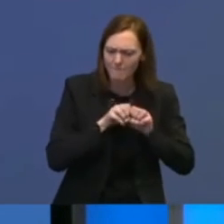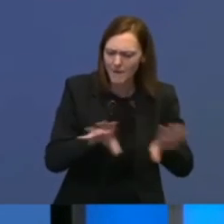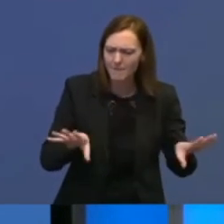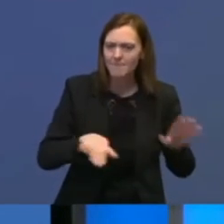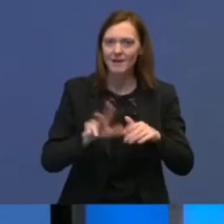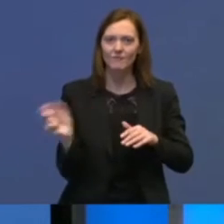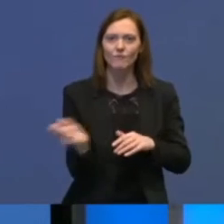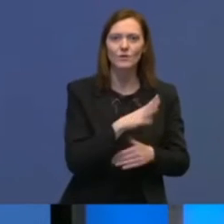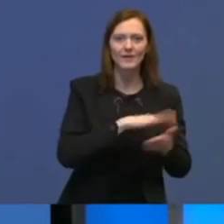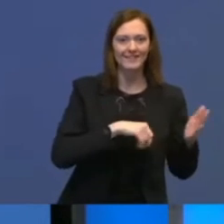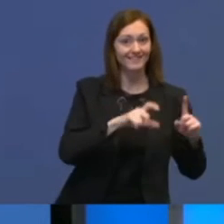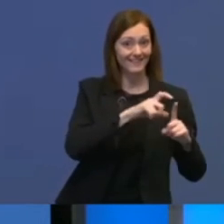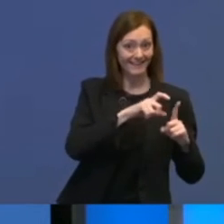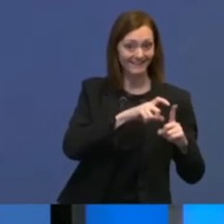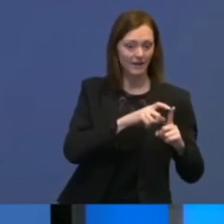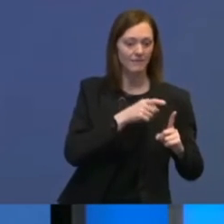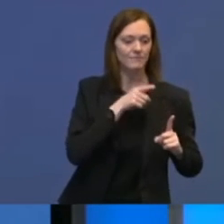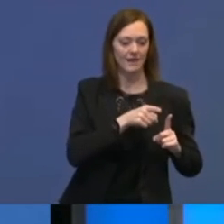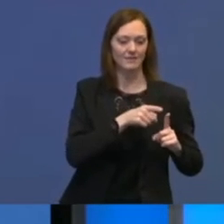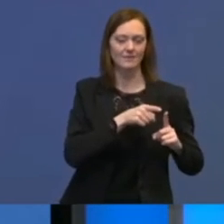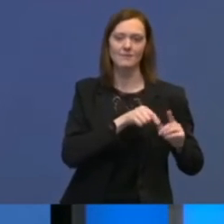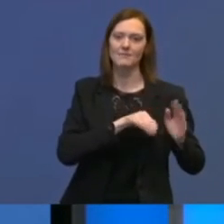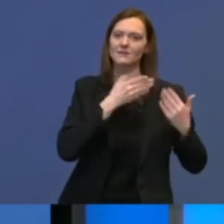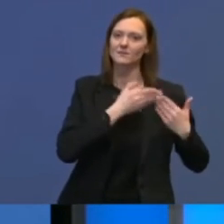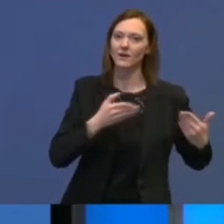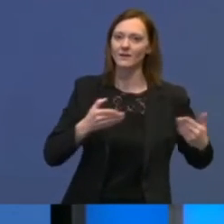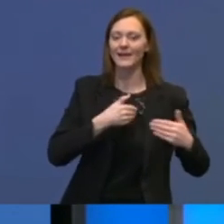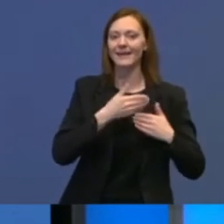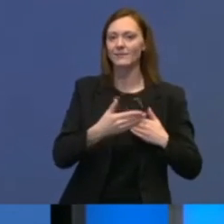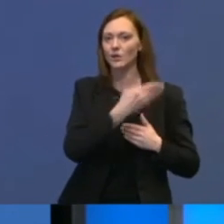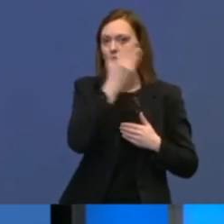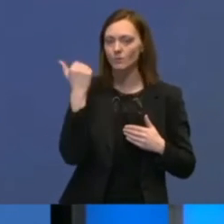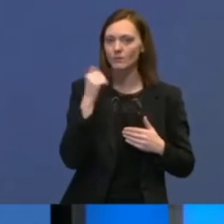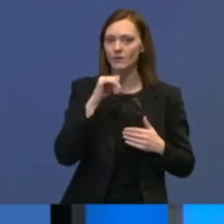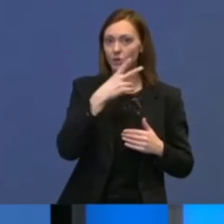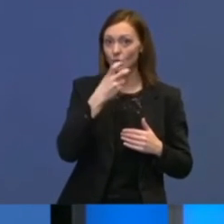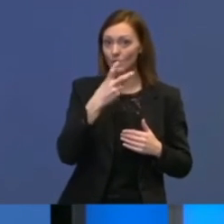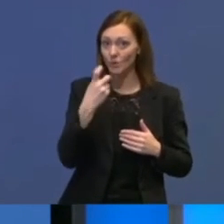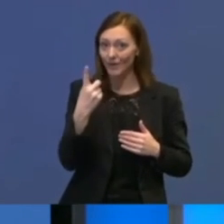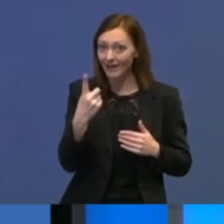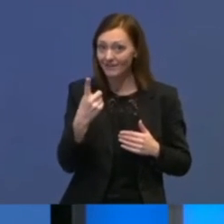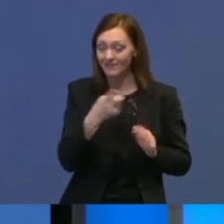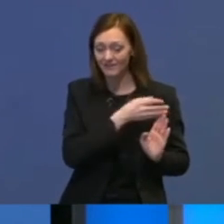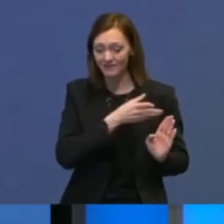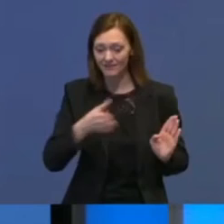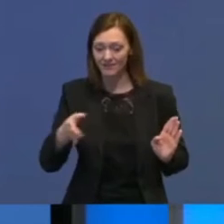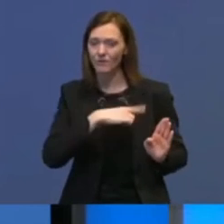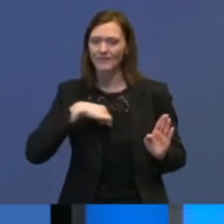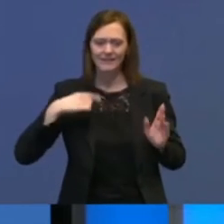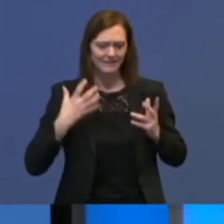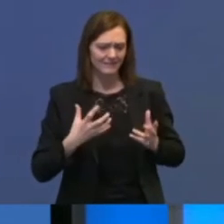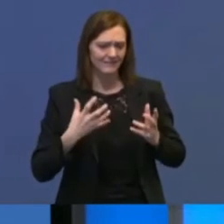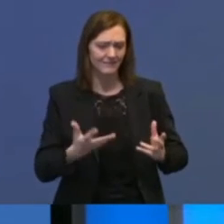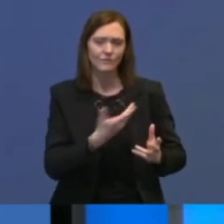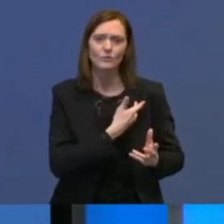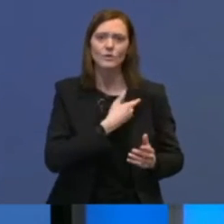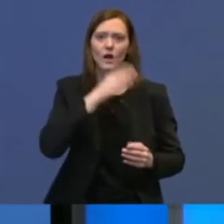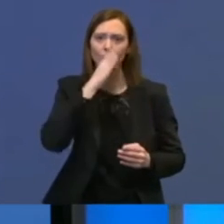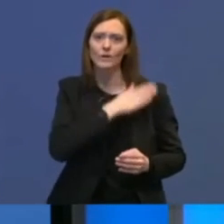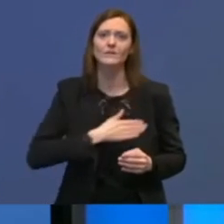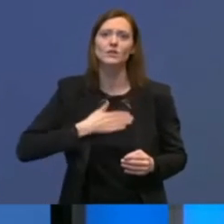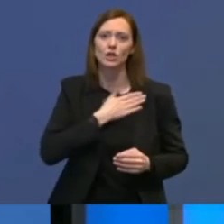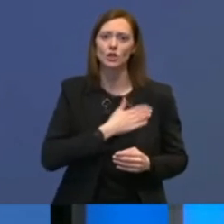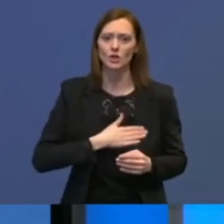siwweyn uga faafis badainya hay noa aaddelta ka so ugu badna ila xagaagi labakun laba tini koodi waxa nuna kashakkeena intaila